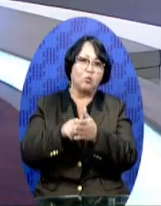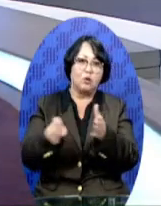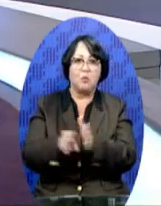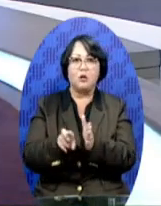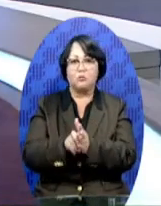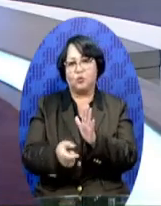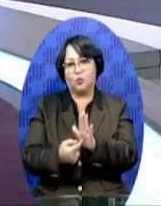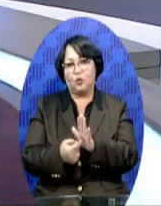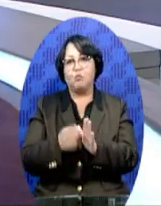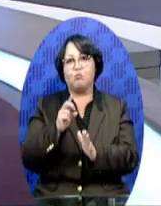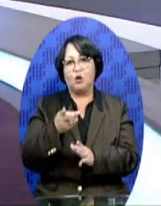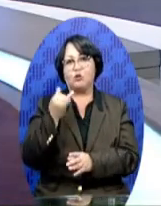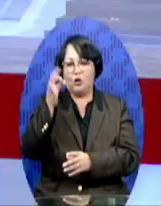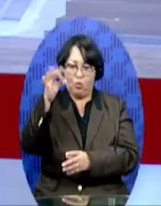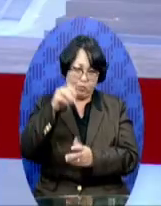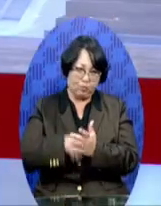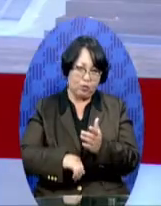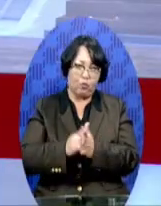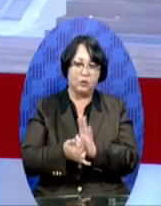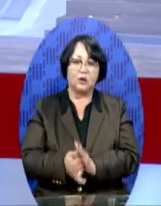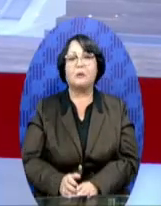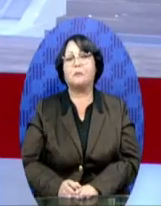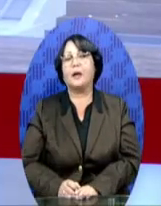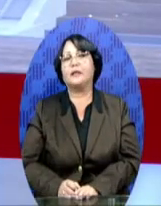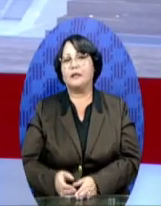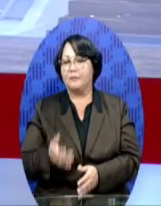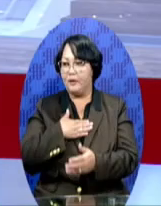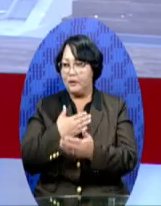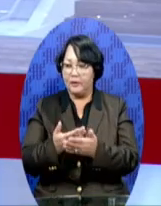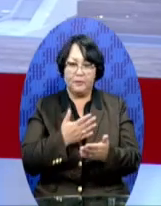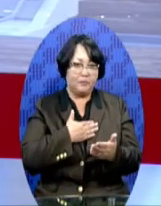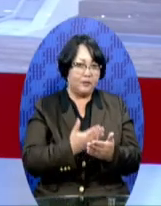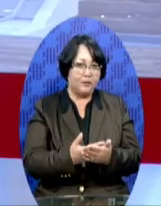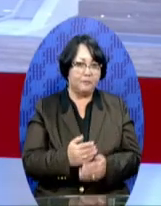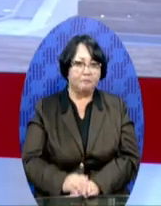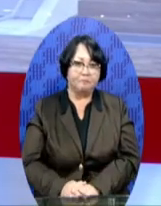За баярлалаа. За цагийн хурд мэдээллийн хөтөлбөр үргэлжилж